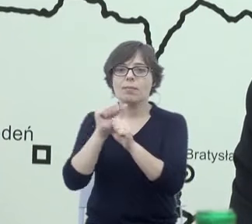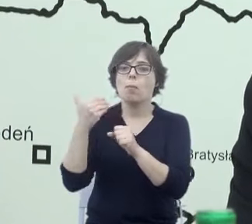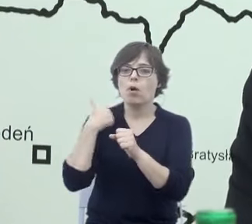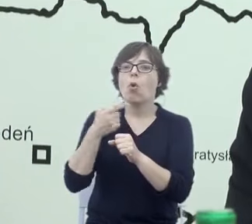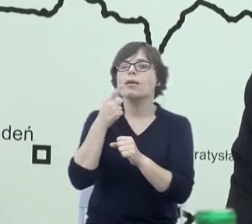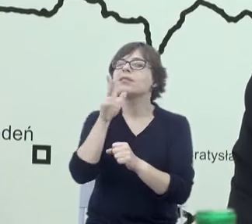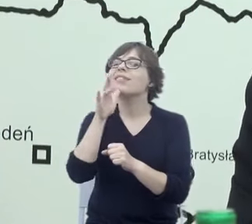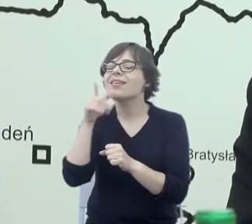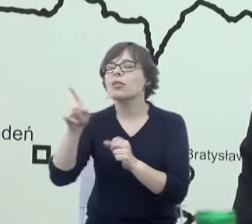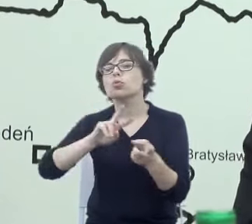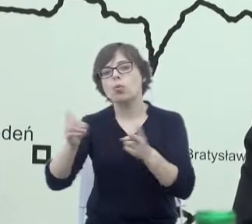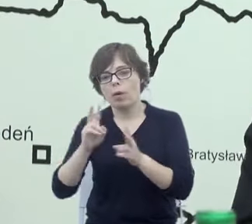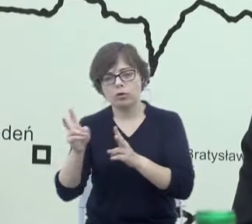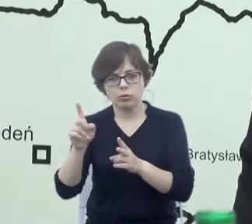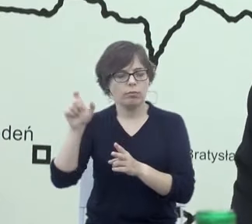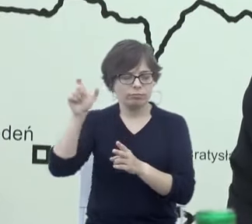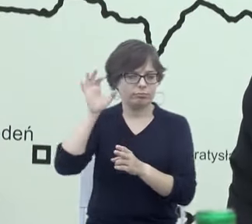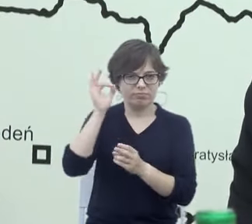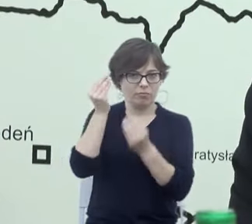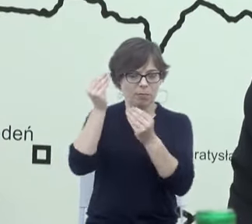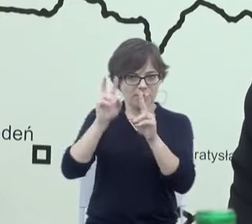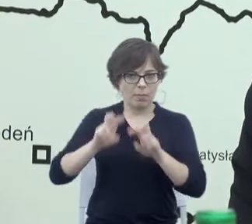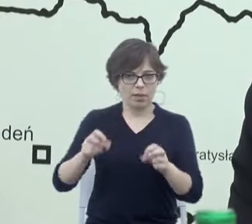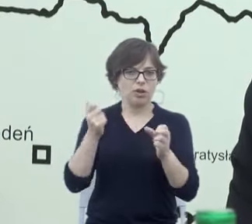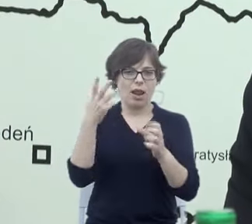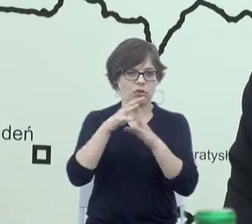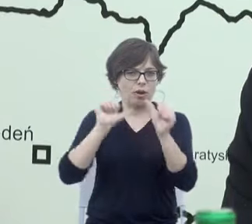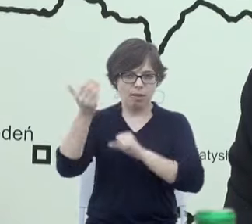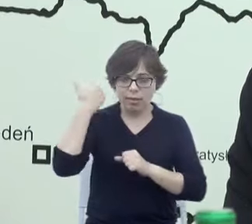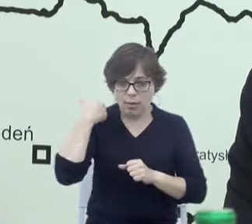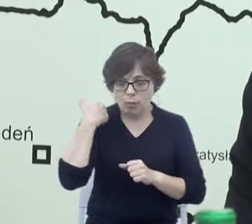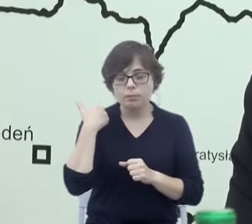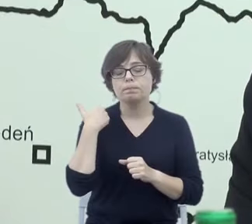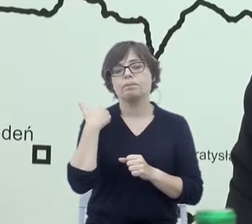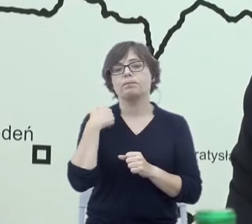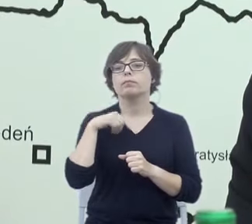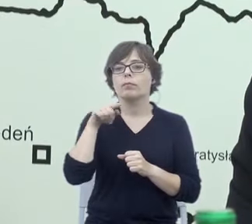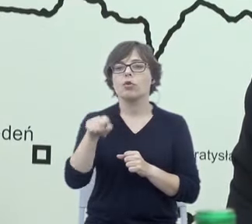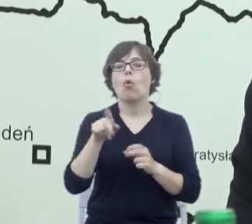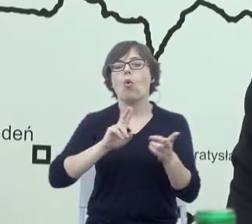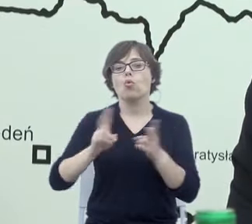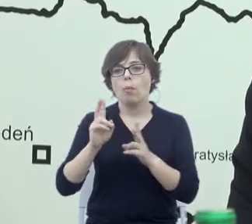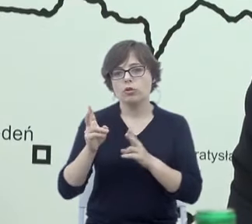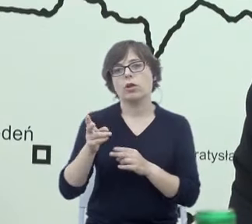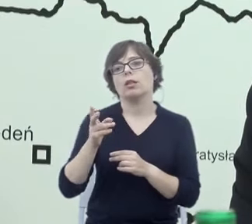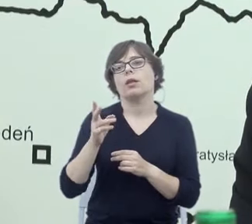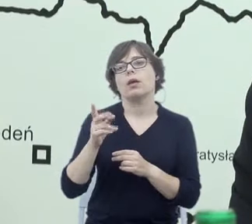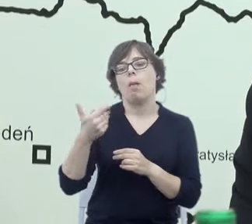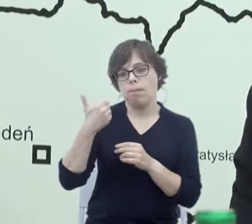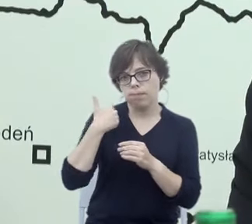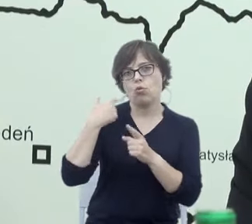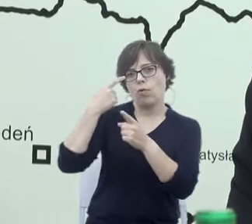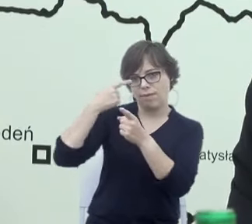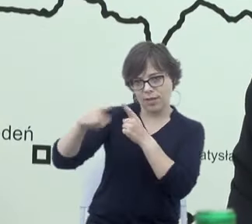wybitną naszą badaczkę tam sprzed kilkudziesięciu lat, które tłumaczenie zostało